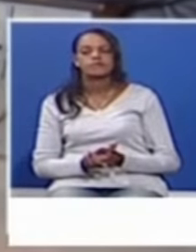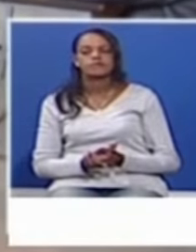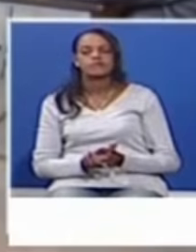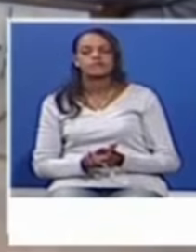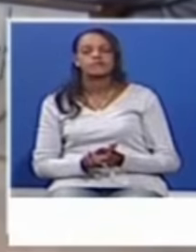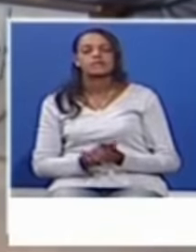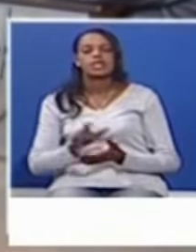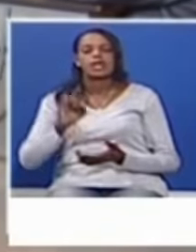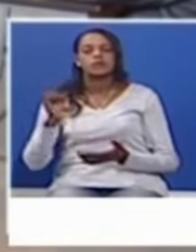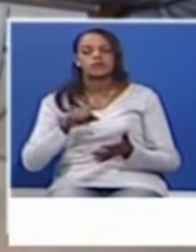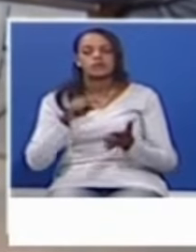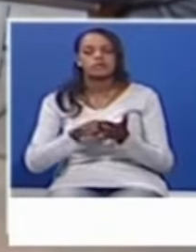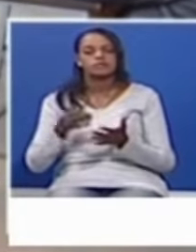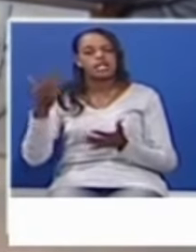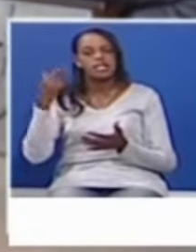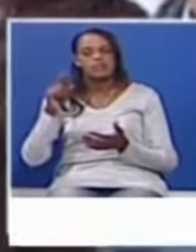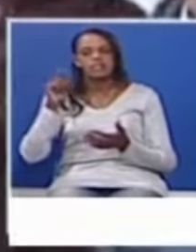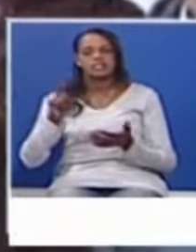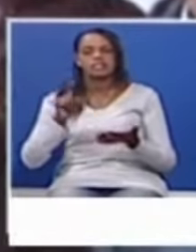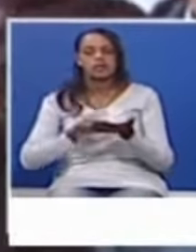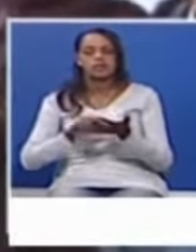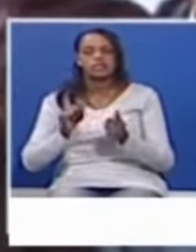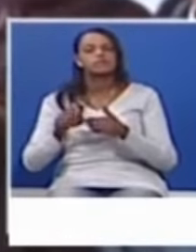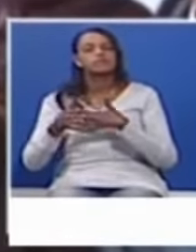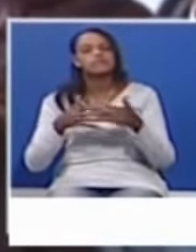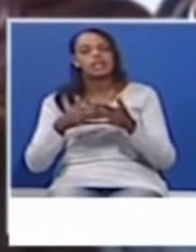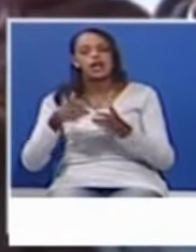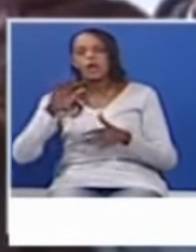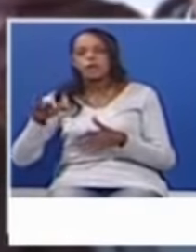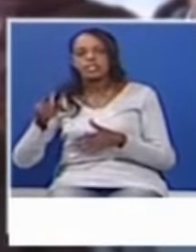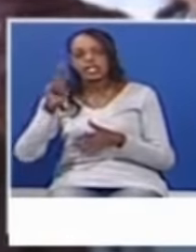ኣብ ዞባ ማእከል ኣብ ዝሓለፈ 10 ኣዋርሕ ብዝተሰላሰለ መስርሕ ዕደላ ጤሳ